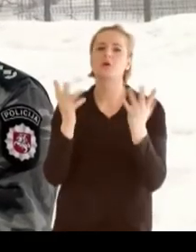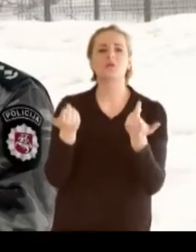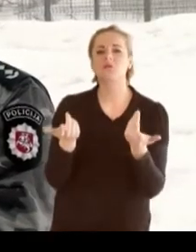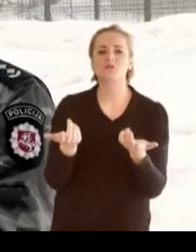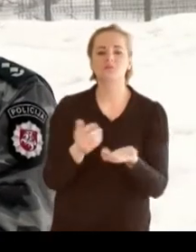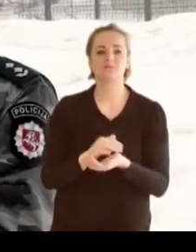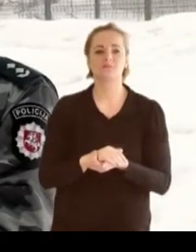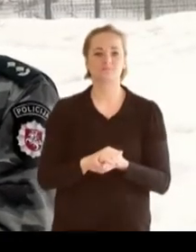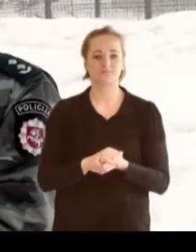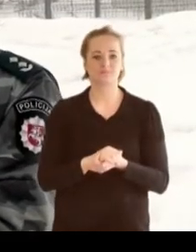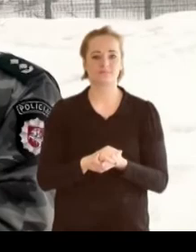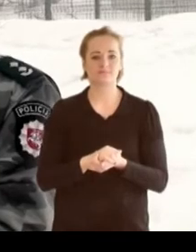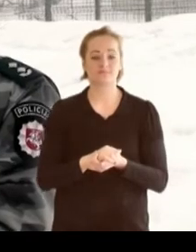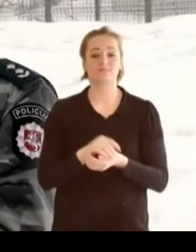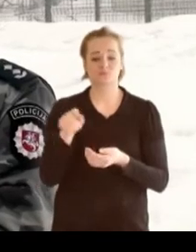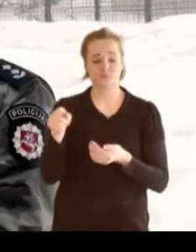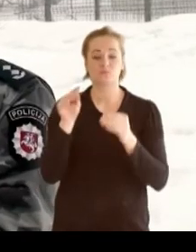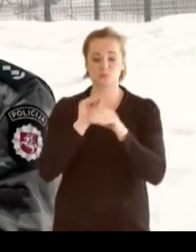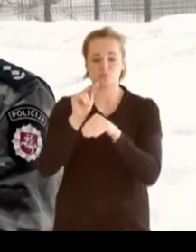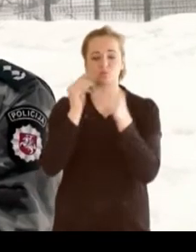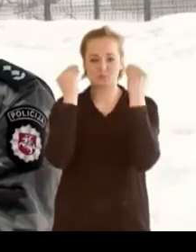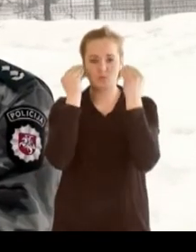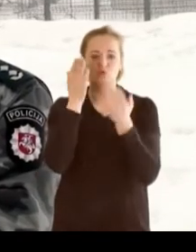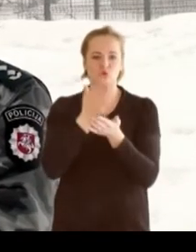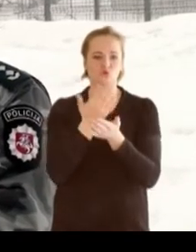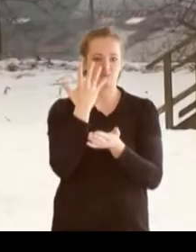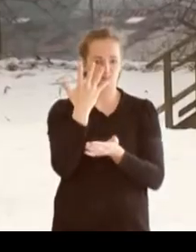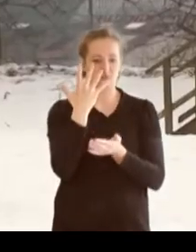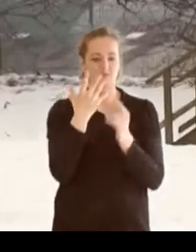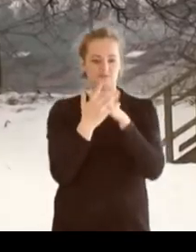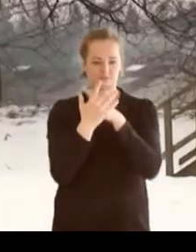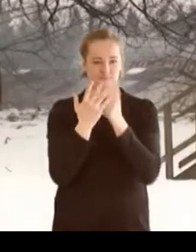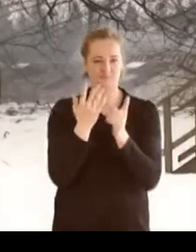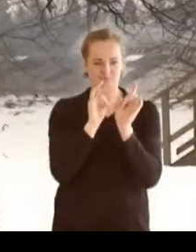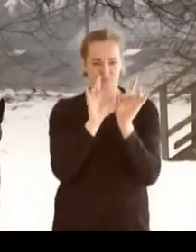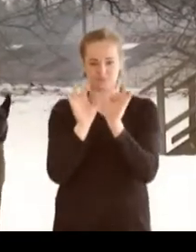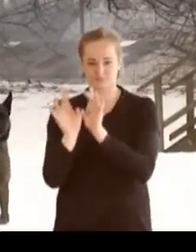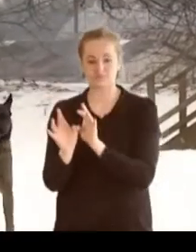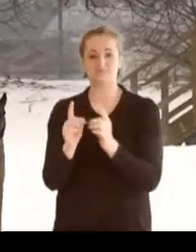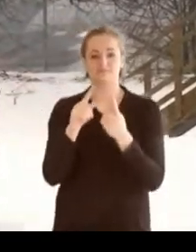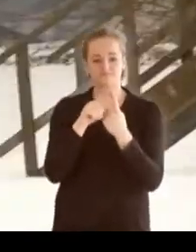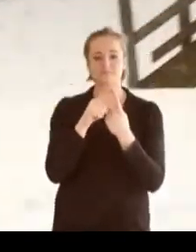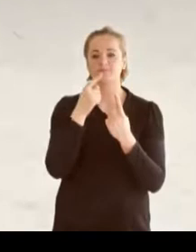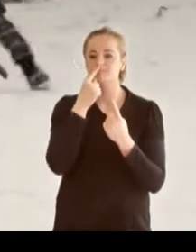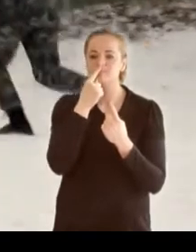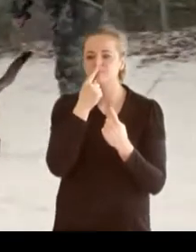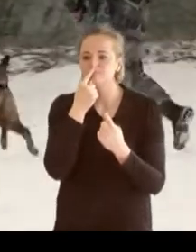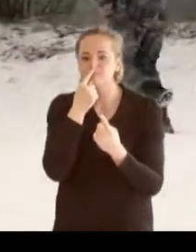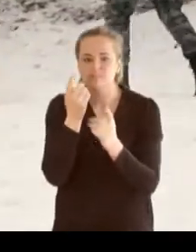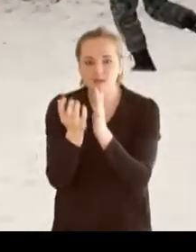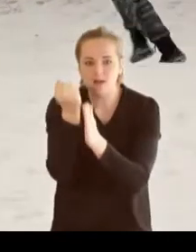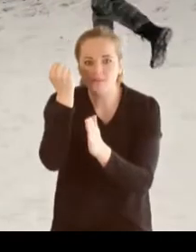Na, mūsų mokyklėliai mokomi pagrindė tokių 5 dalykų. Tai yra sekti pėdsakais, žmonių